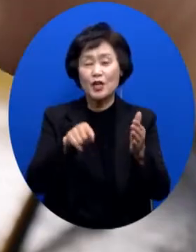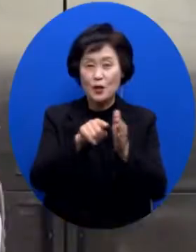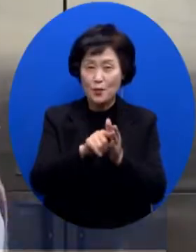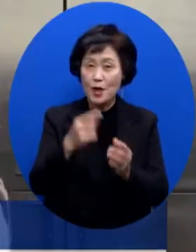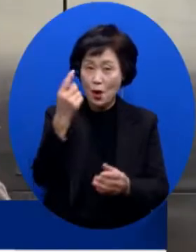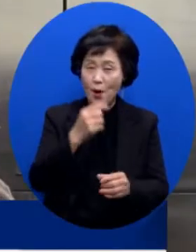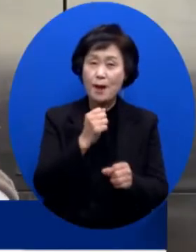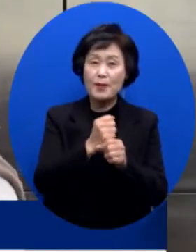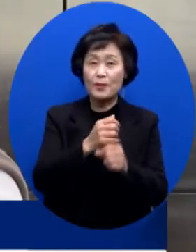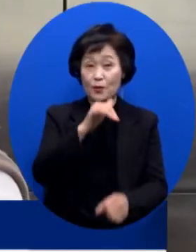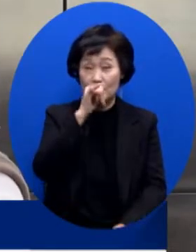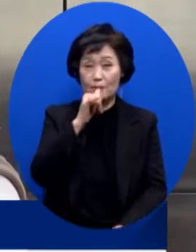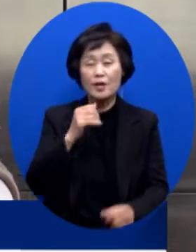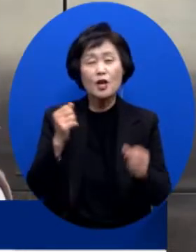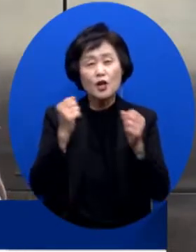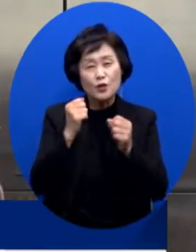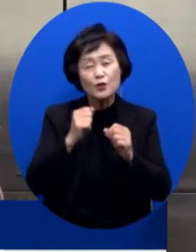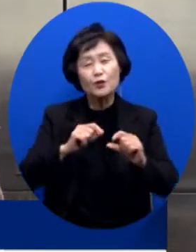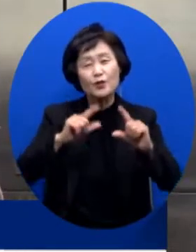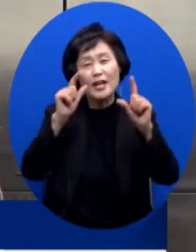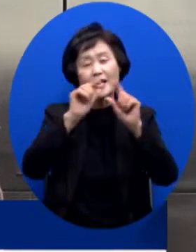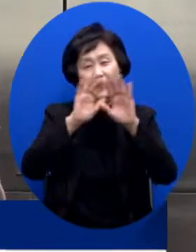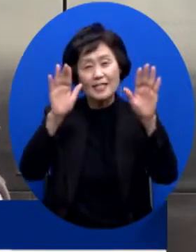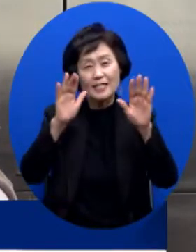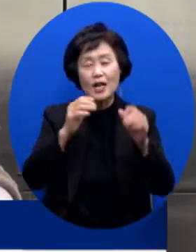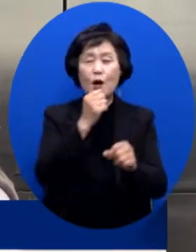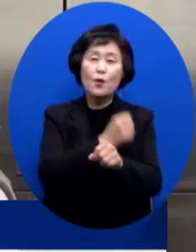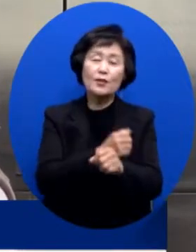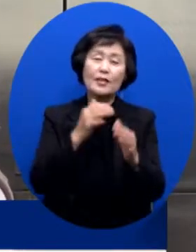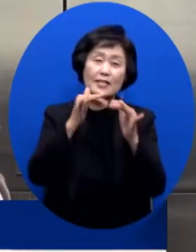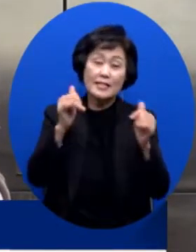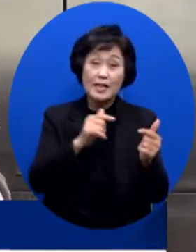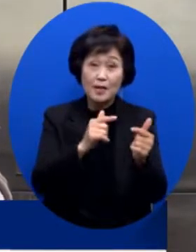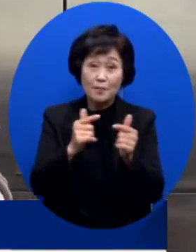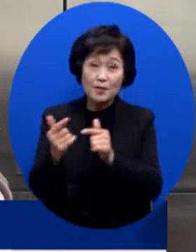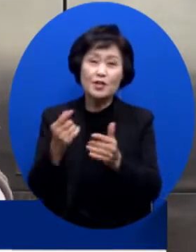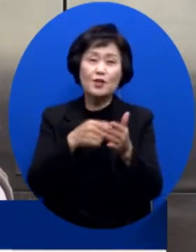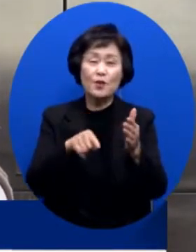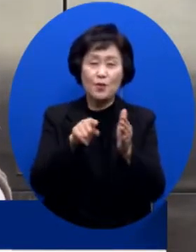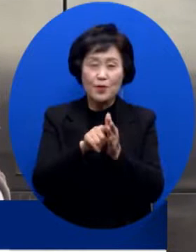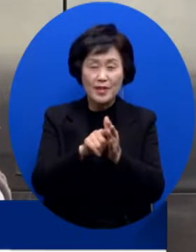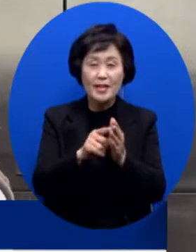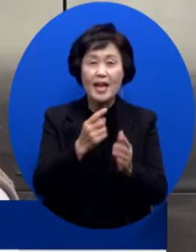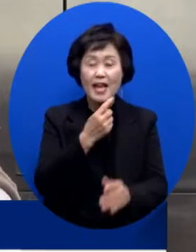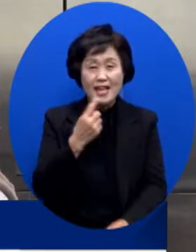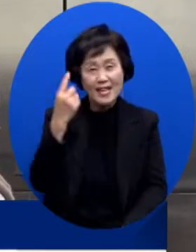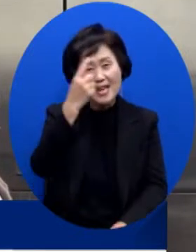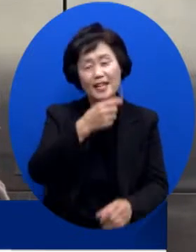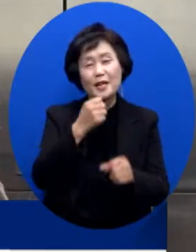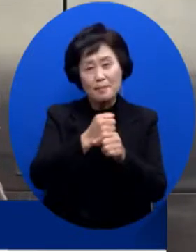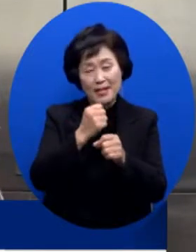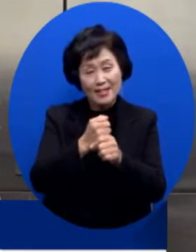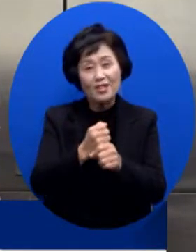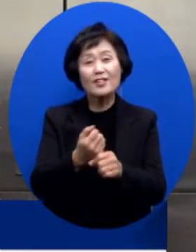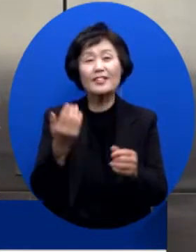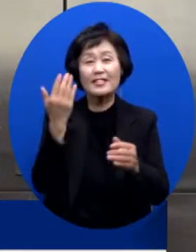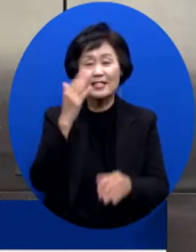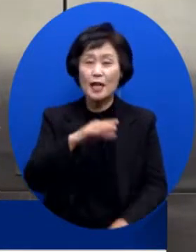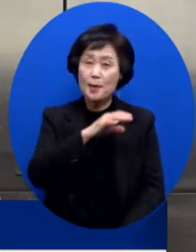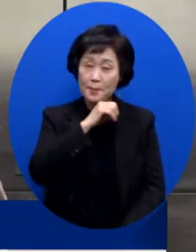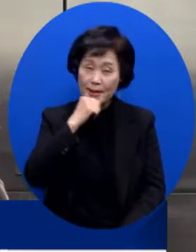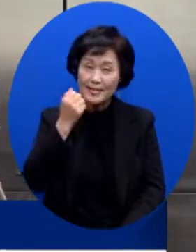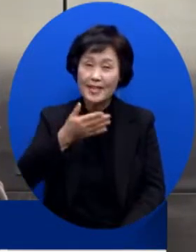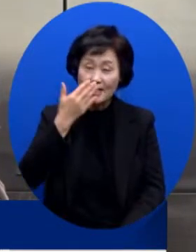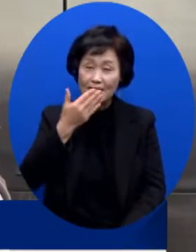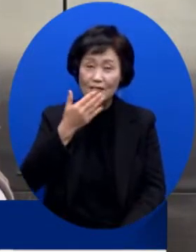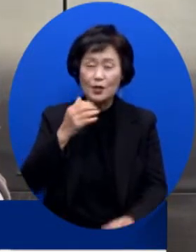추운데 고생하시는 분들을 위해서 저희가 케이크를 준비를 해봤어요. 네, 맛있게 드셔주시고 이번